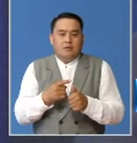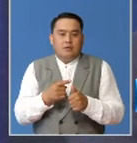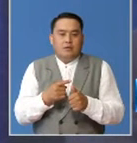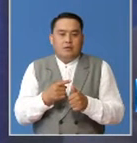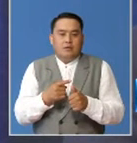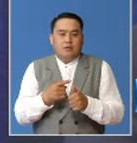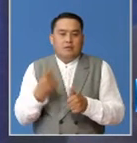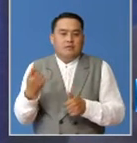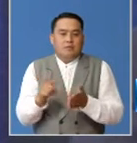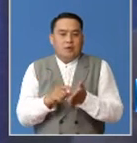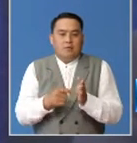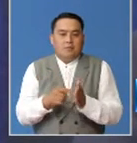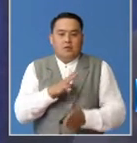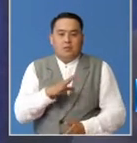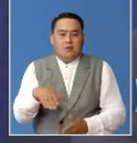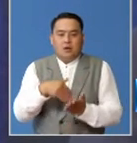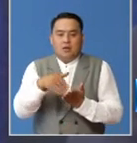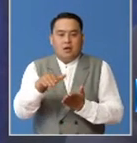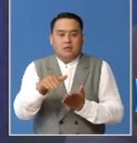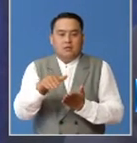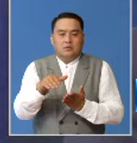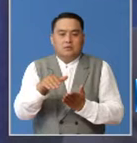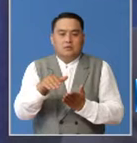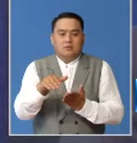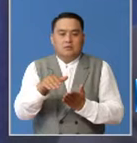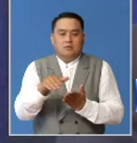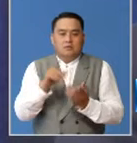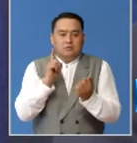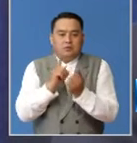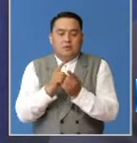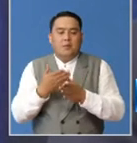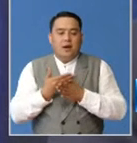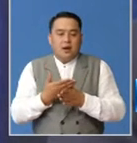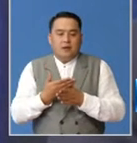Ни в одном кабинете не было отказа. Все шли навстречу.